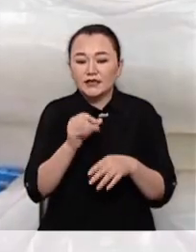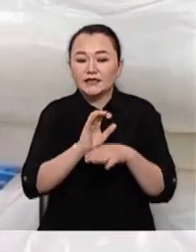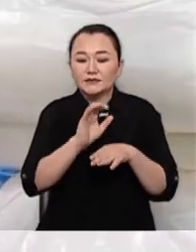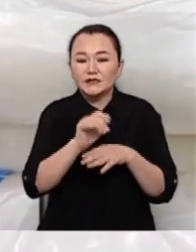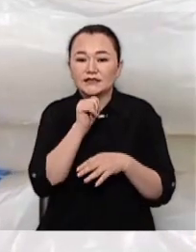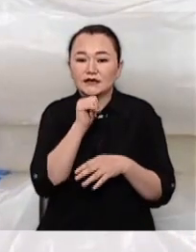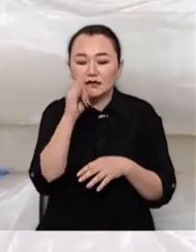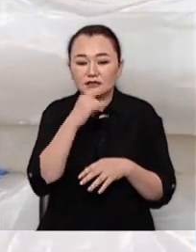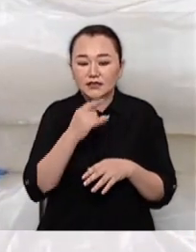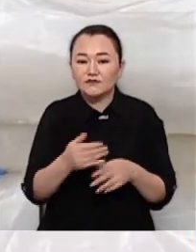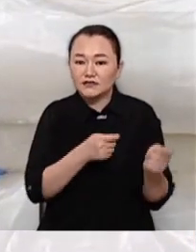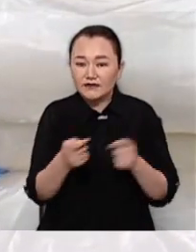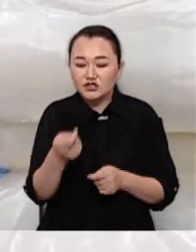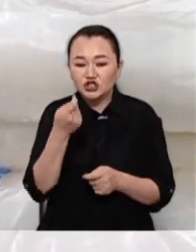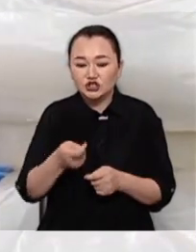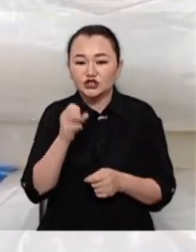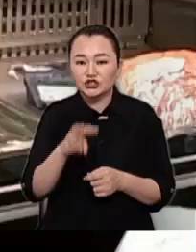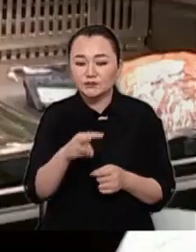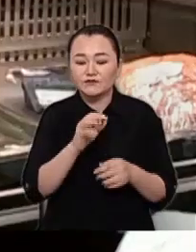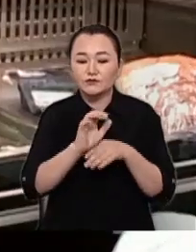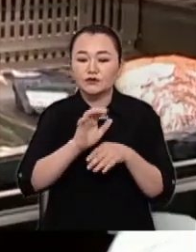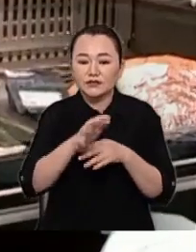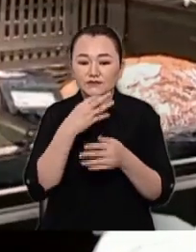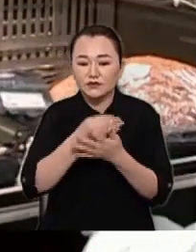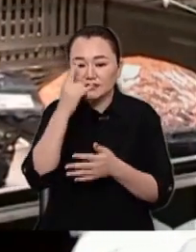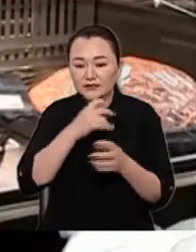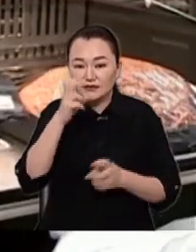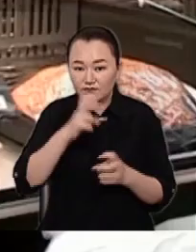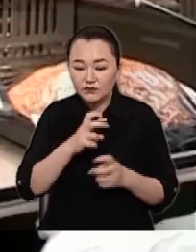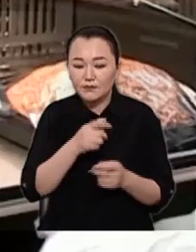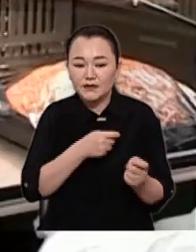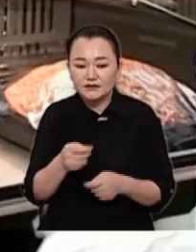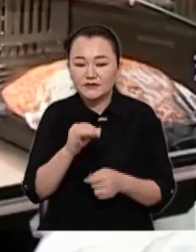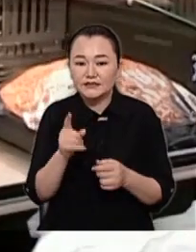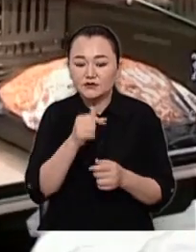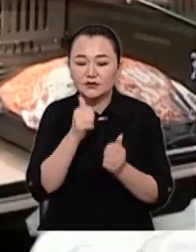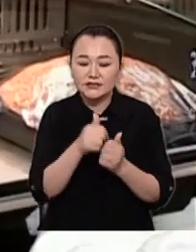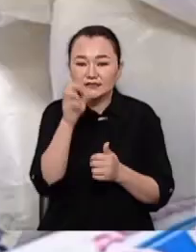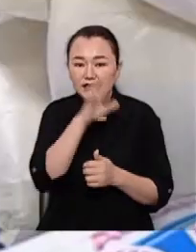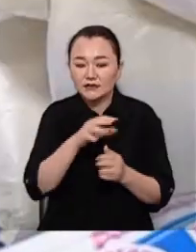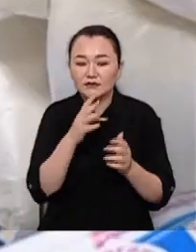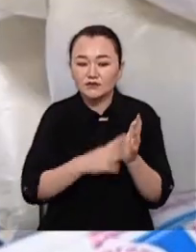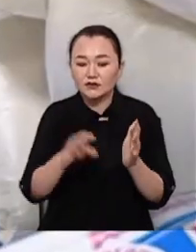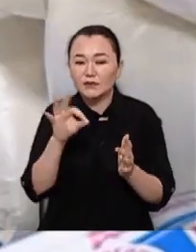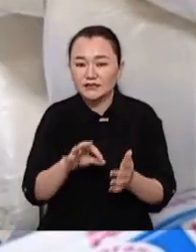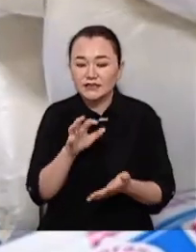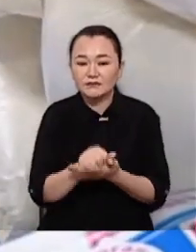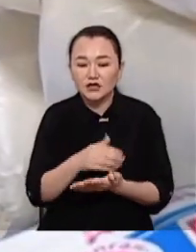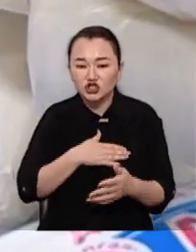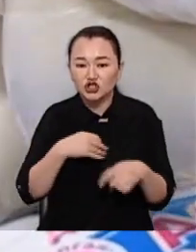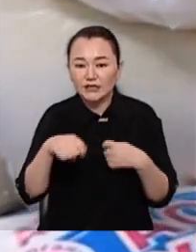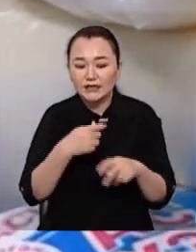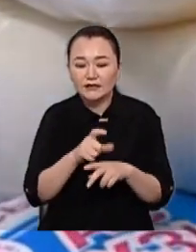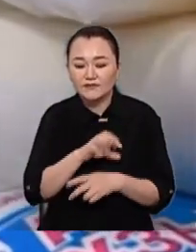сахара. В Казахстан его завозили дешевле, чем выпускали отечественные заводы. Поставки из соседних стран занимали до 90% нашего рынка.